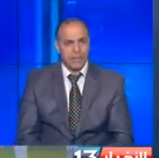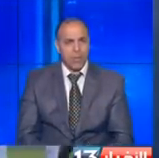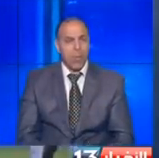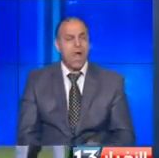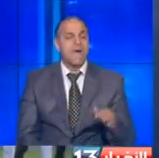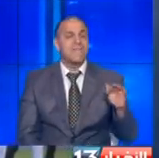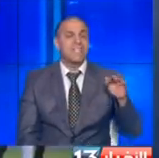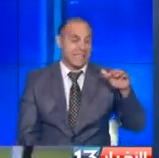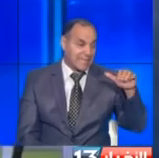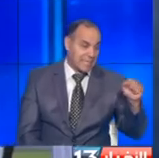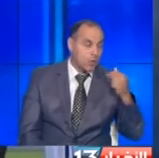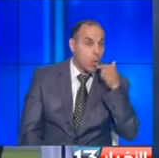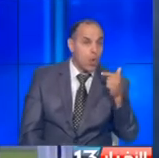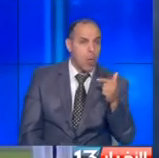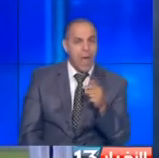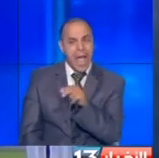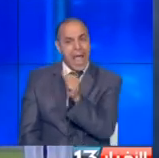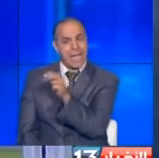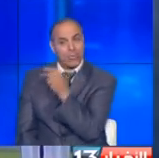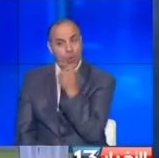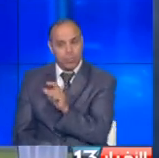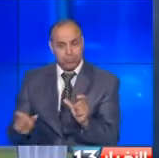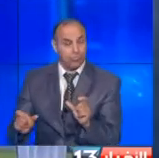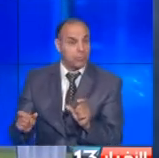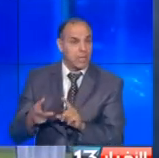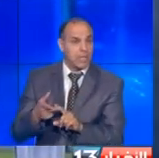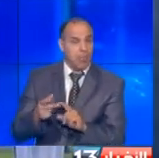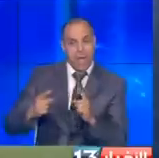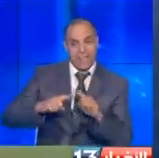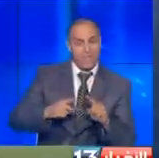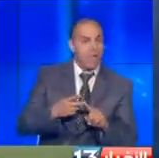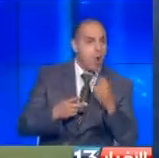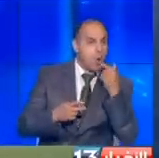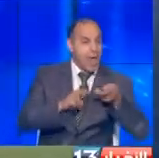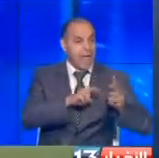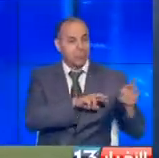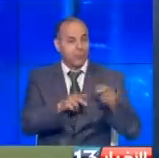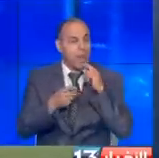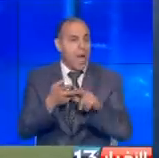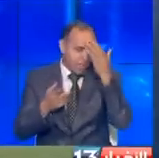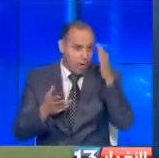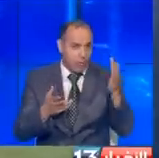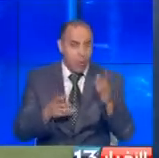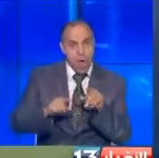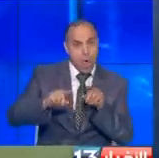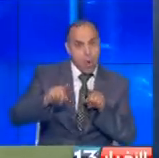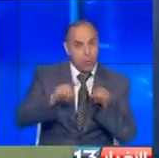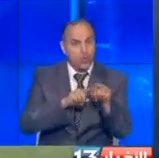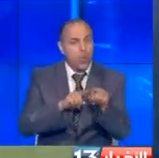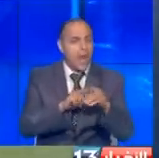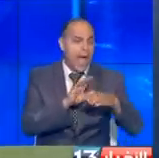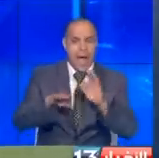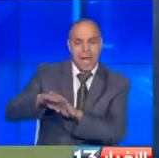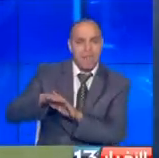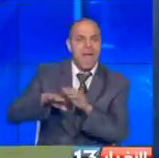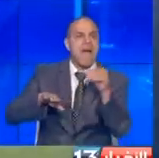الفرجاني ساسي، قدامهم انيس البدري كلاعب دفاعي يعني اعاده اكثر الهجوم. على الجهه اليمين